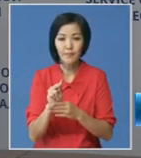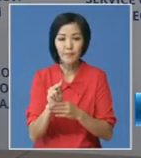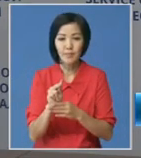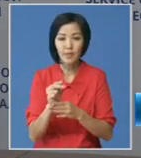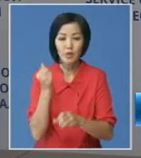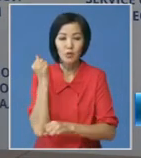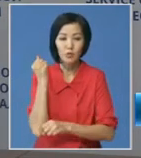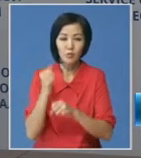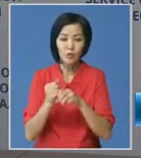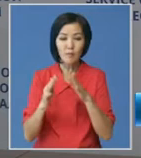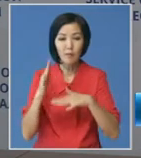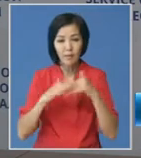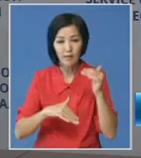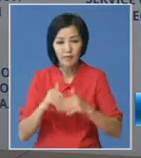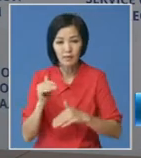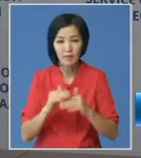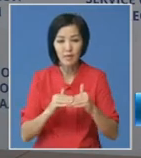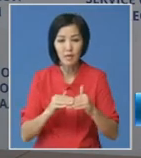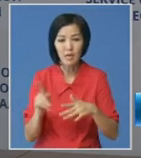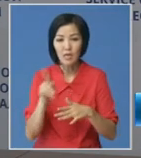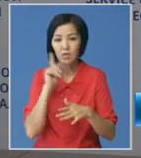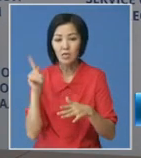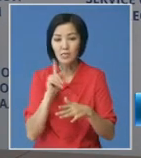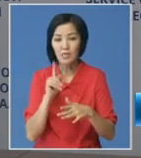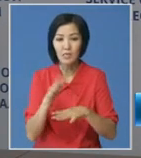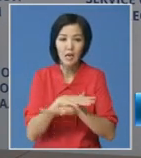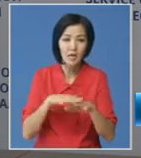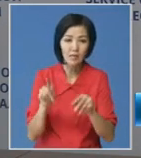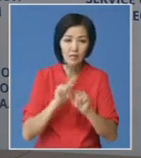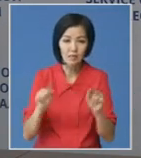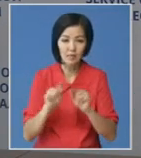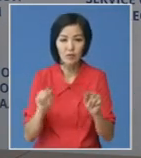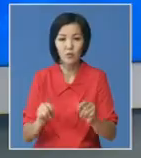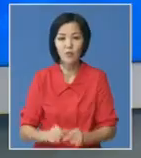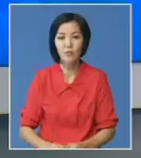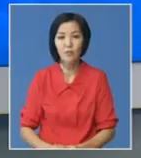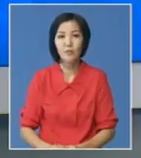жұмысшы мамандықтарды олардың жастардың арасында жалпы халық арасында насихаттау болып табылады.